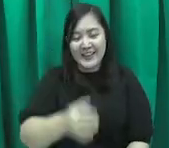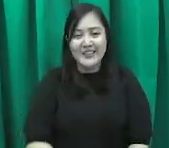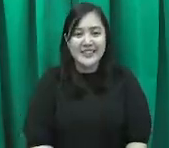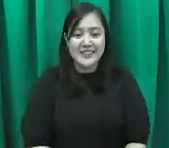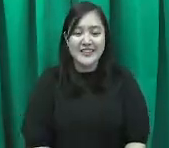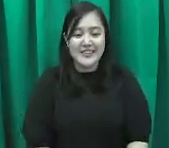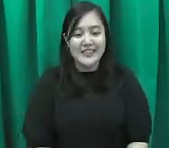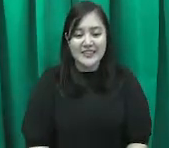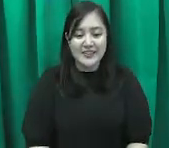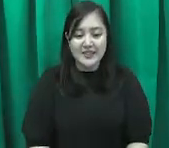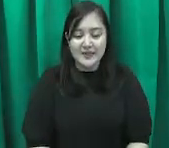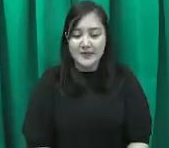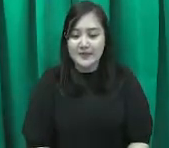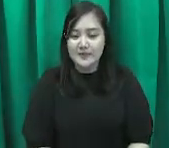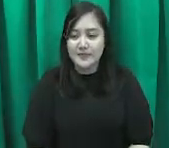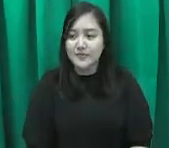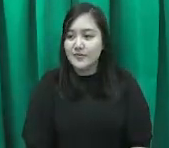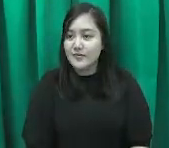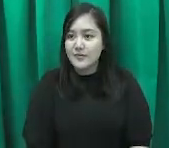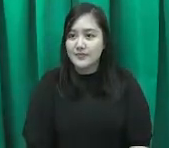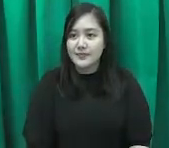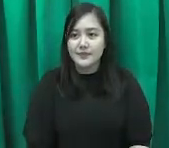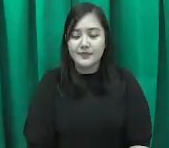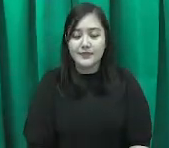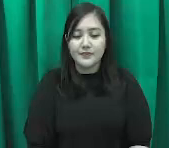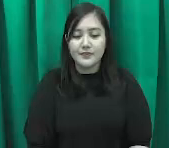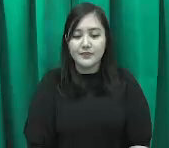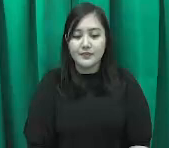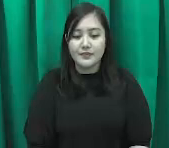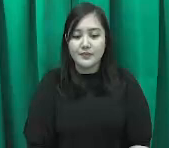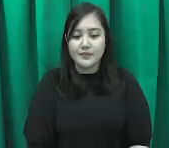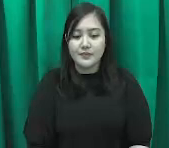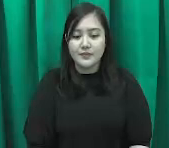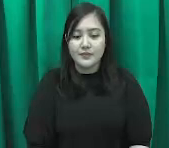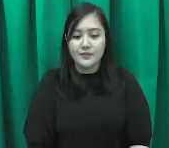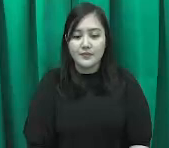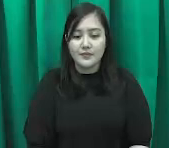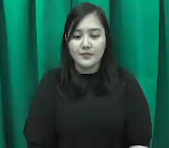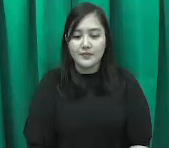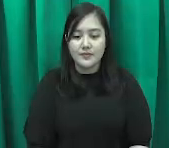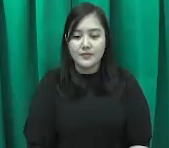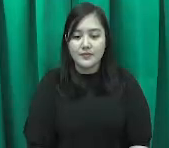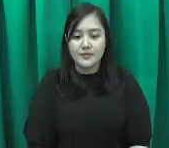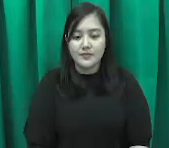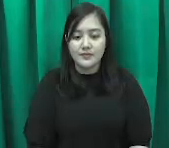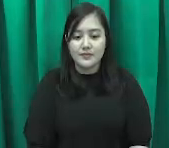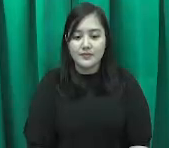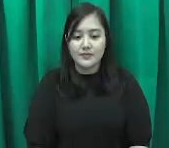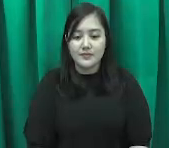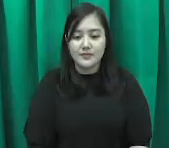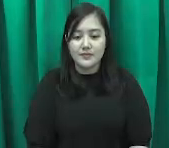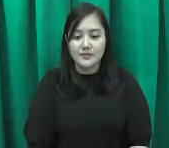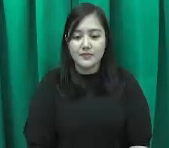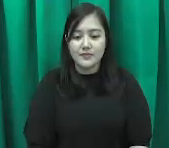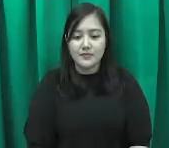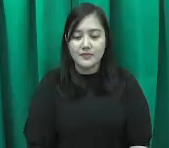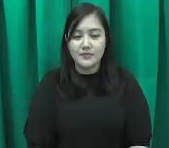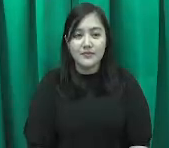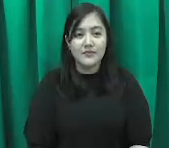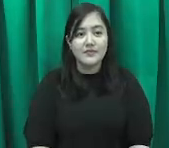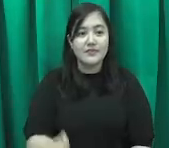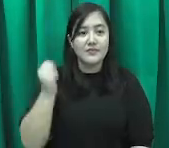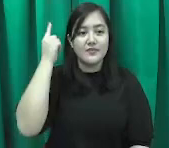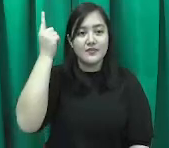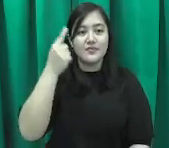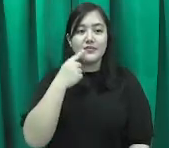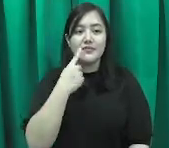nanay. Yes. At saka yung haba, yung tatay yung stricto, yung nanay naman. Ang spoiler. Hindi kayo coordinated. No?